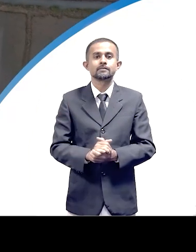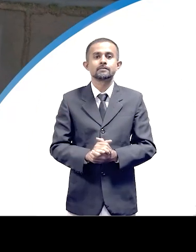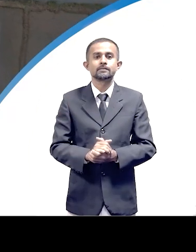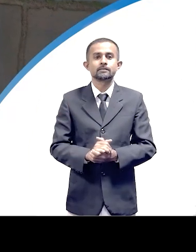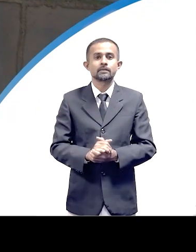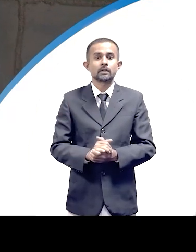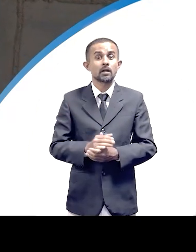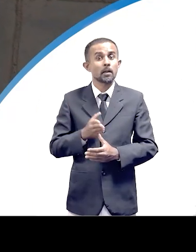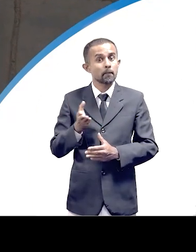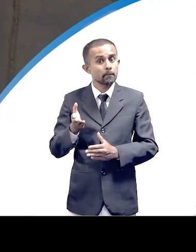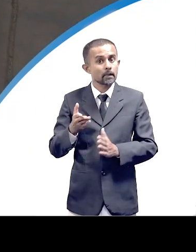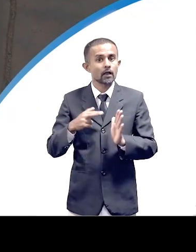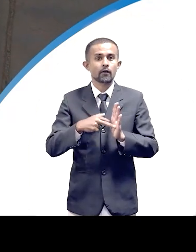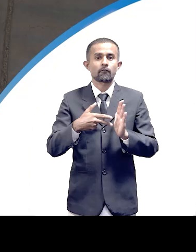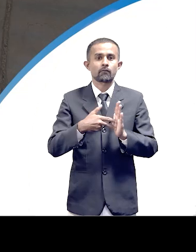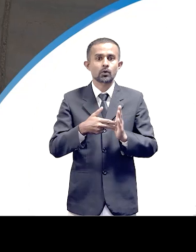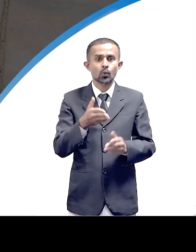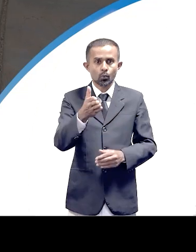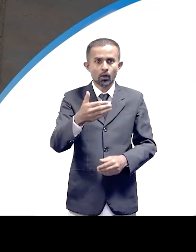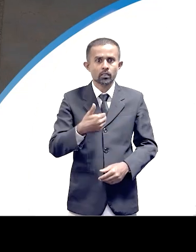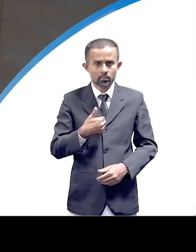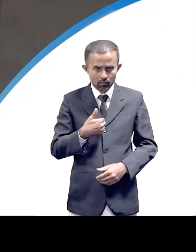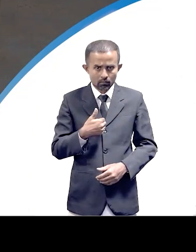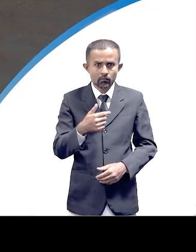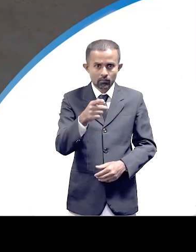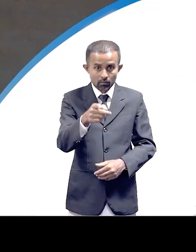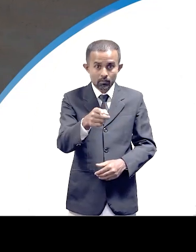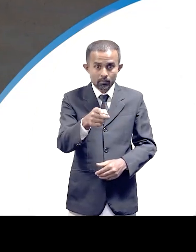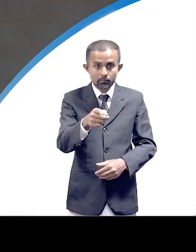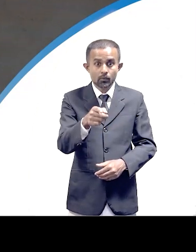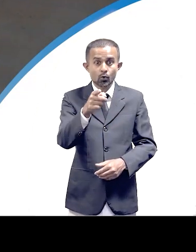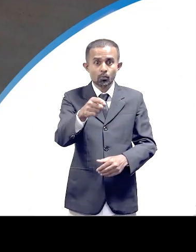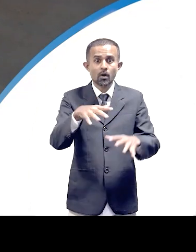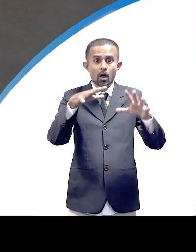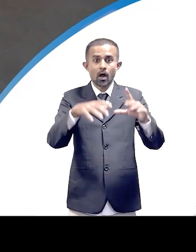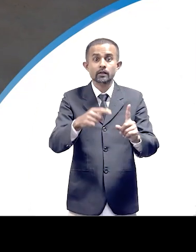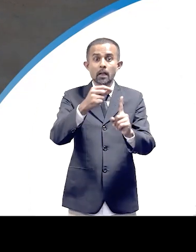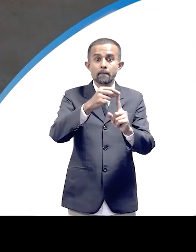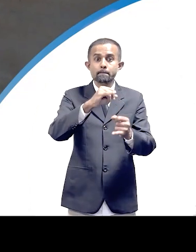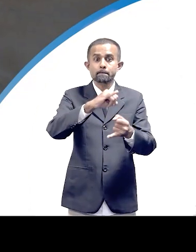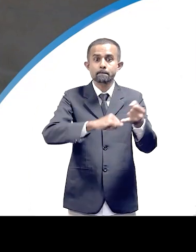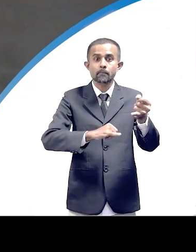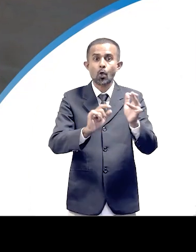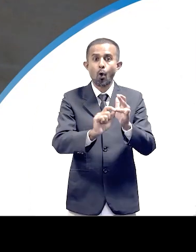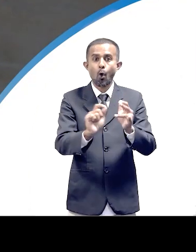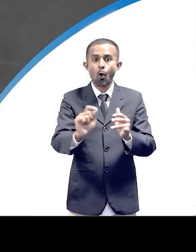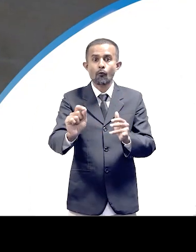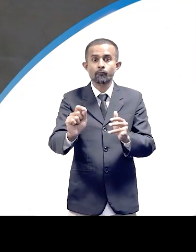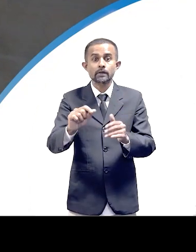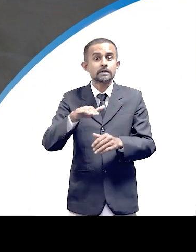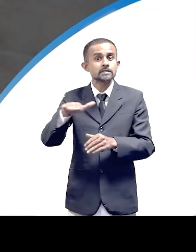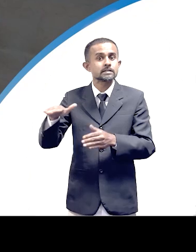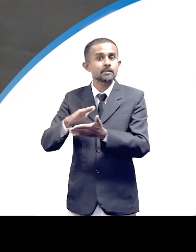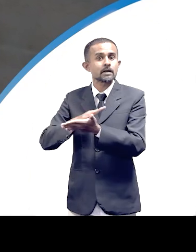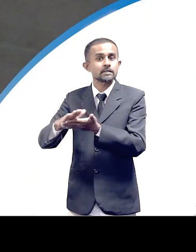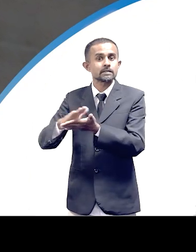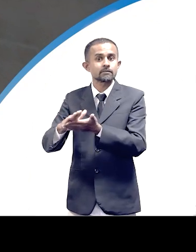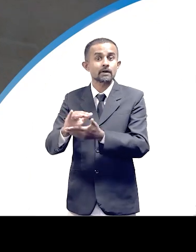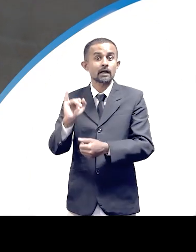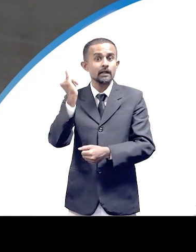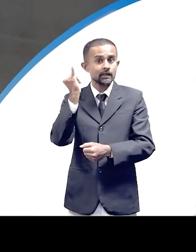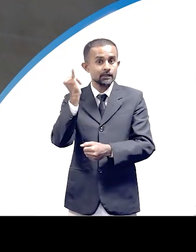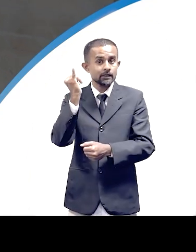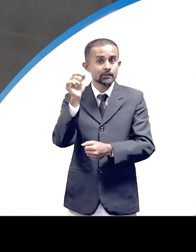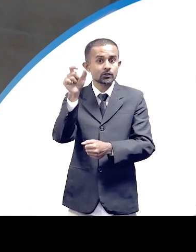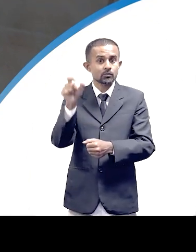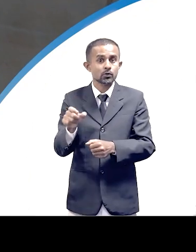වී ඇත. බෙම ව්‍යාපෘතිය කෙරෙහි ඔබ උනන්තුවක් දක්වන්නේ නම් ඔබ අයත්වන ප්‍රාදේශීය ලේකම් කාර්යාලයේ